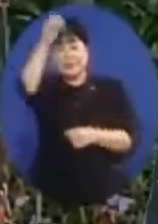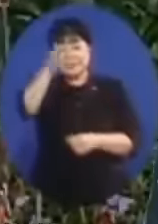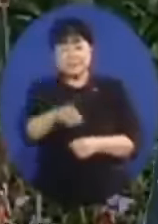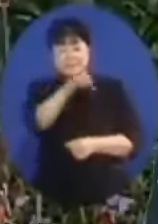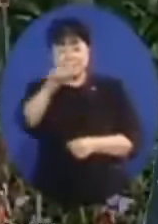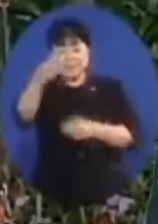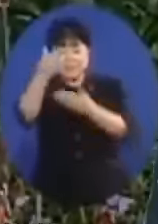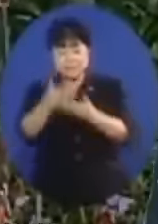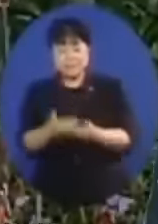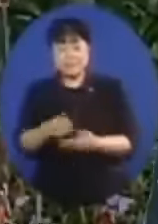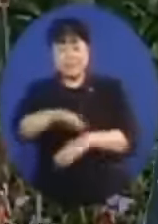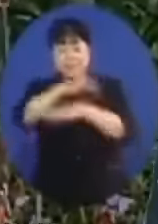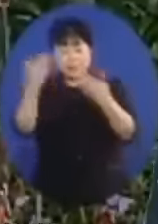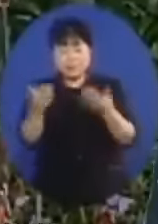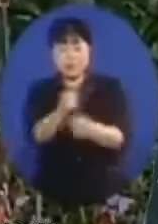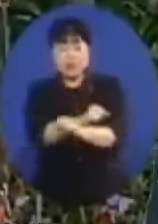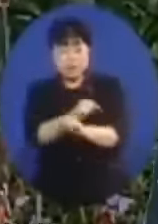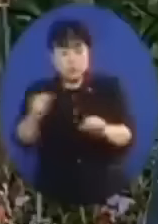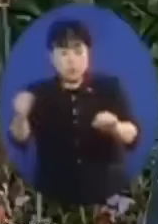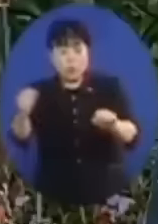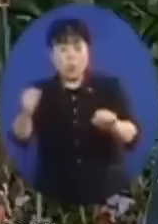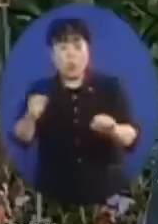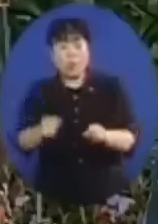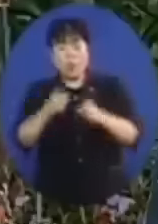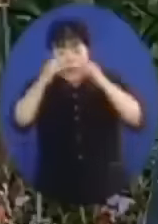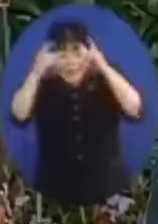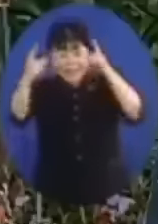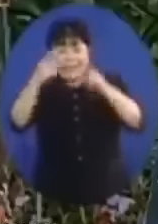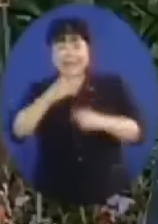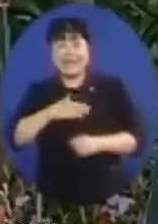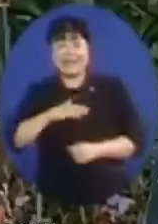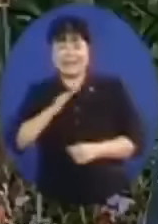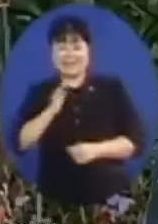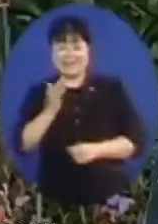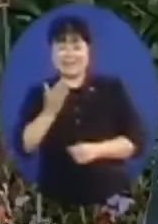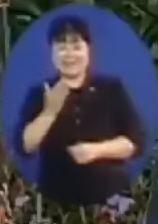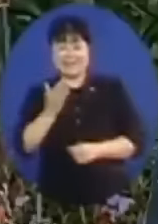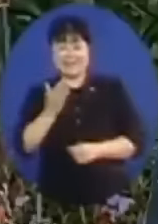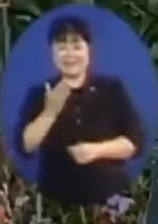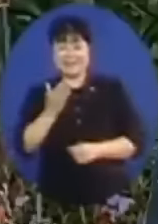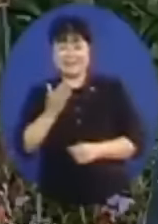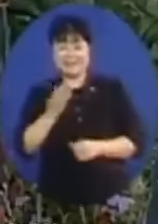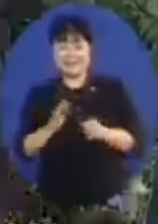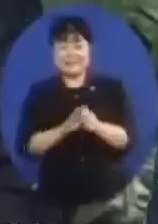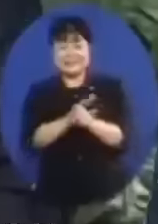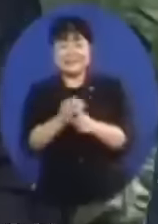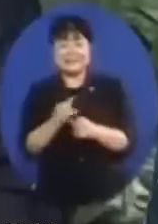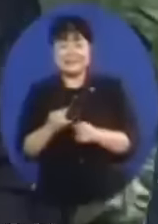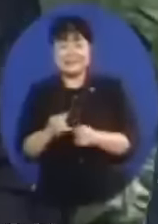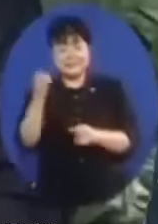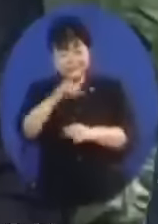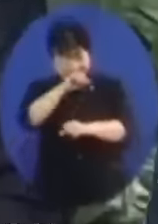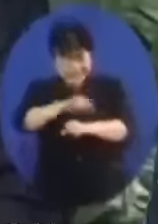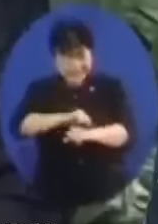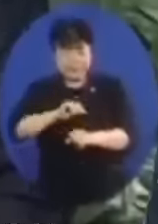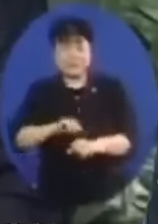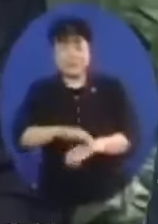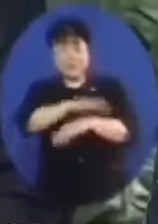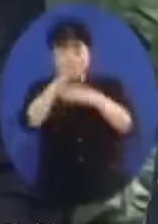십자가에서 주신 범사의 구속을 우리 깨달아 알아야 됩니다. 사랑하는 자여 내 영혼이 잘 때면